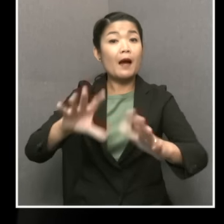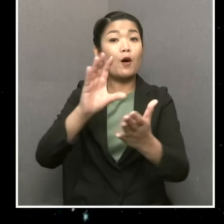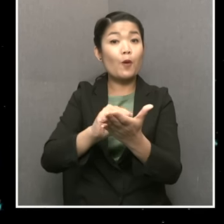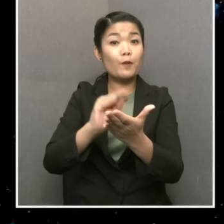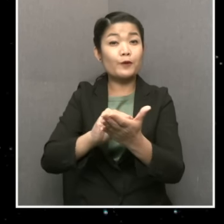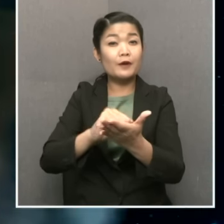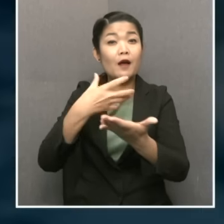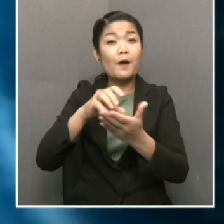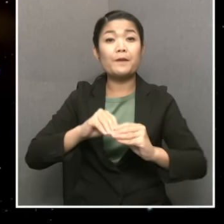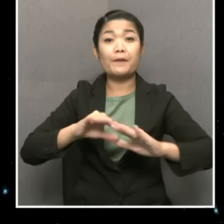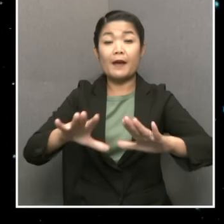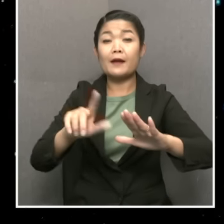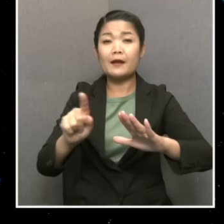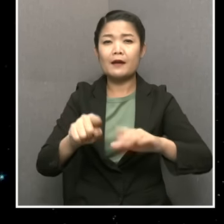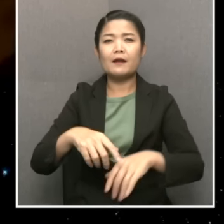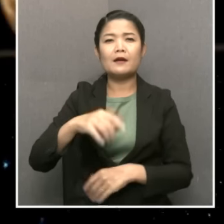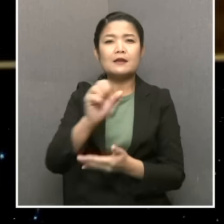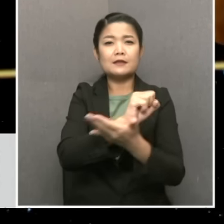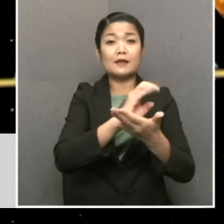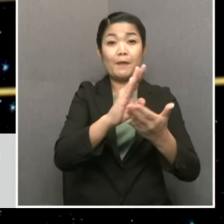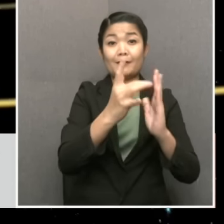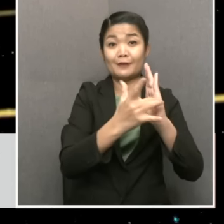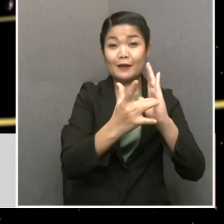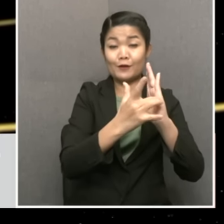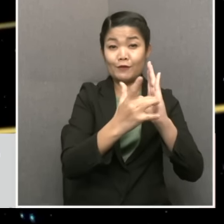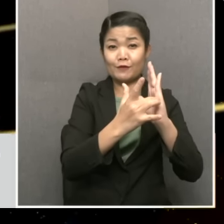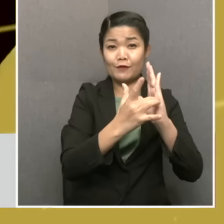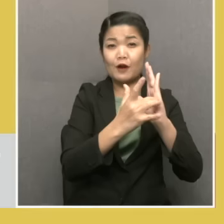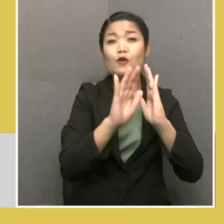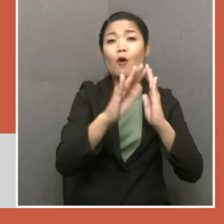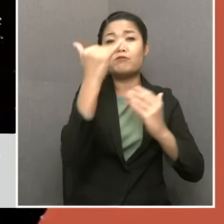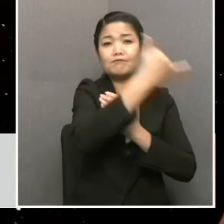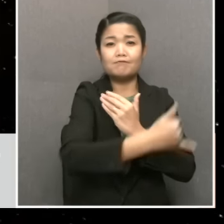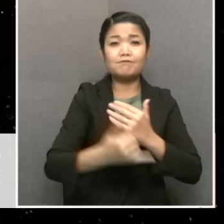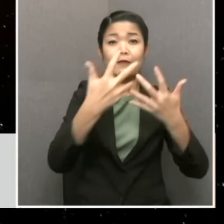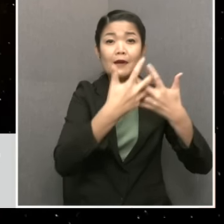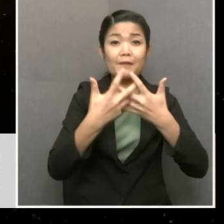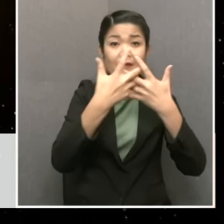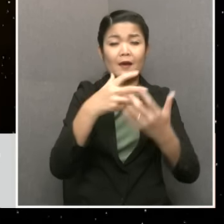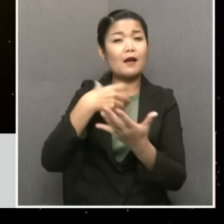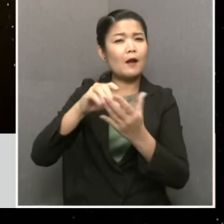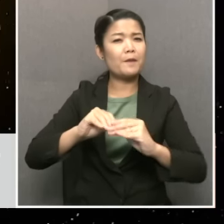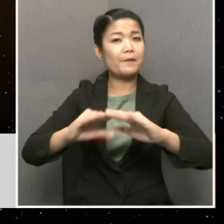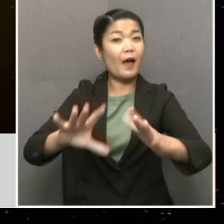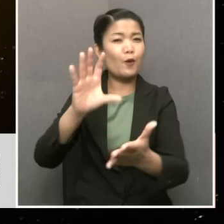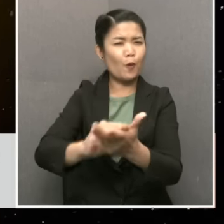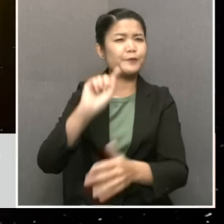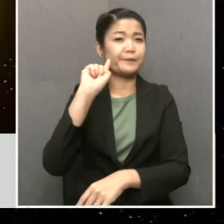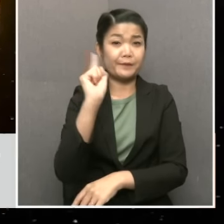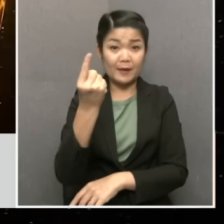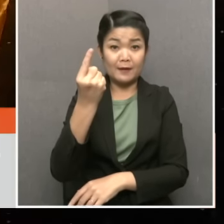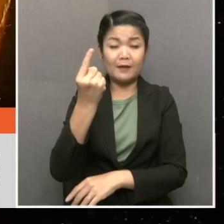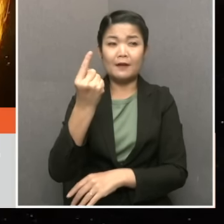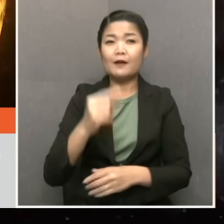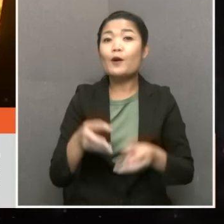จากหน่วยงานวิจัยในเครือของสถาบันเทคโนโลยีแมสซาชูเซตส์ในสหรัฐเปิดเผยข้อมูลใหม่นะคะเป็นการเปิดเผย